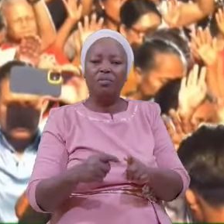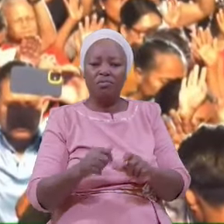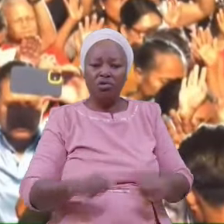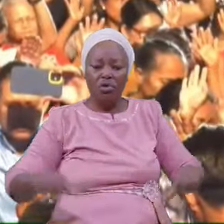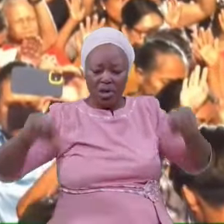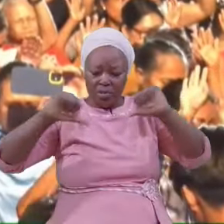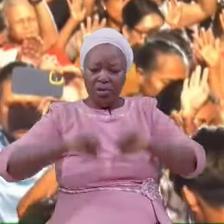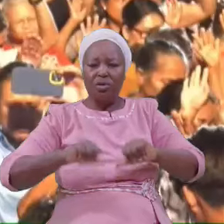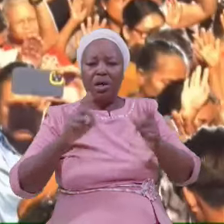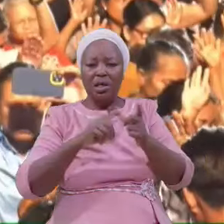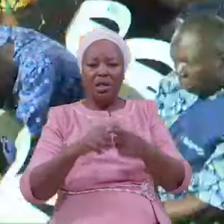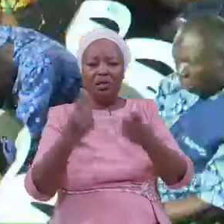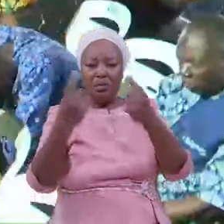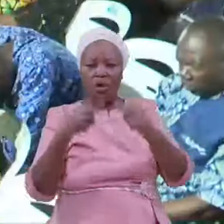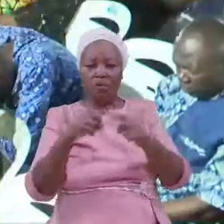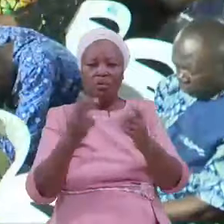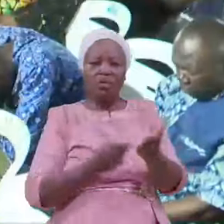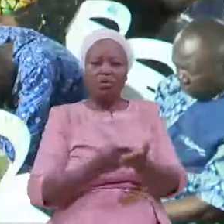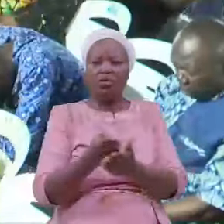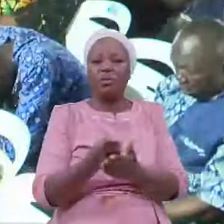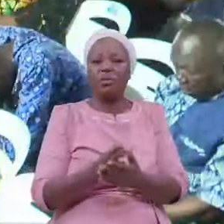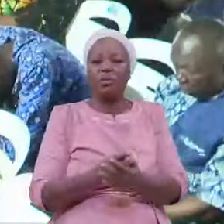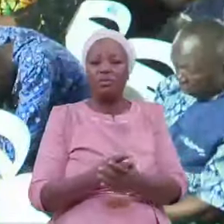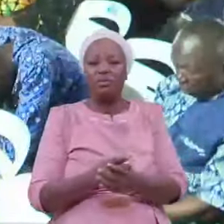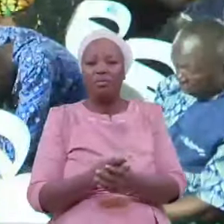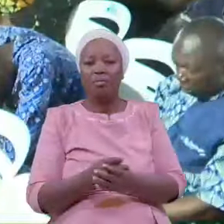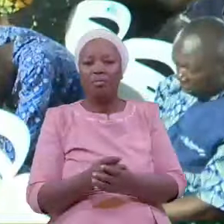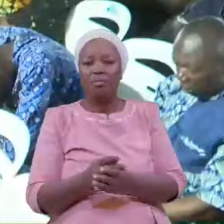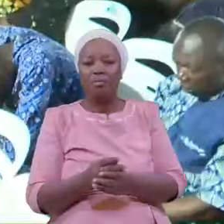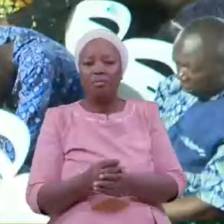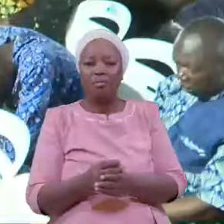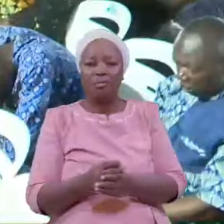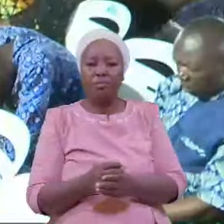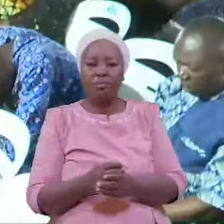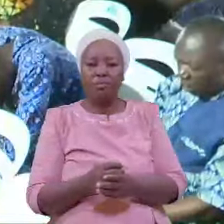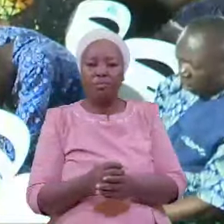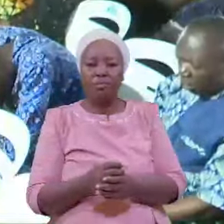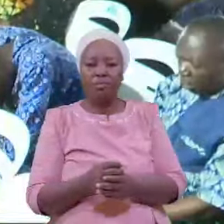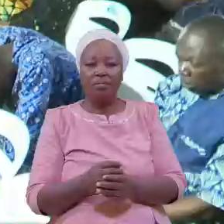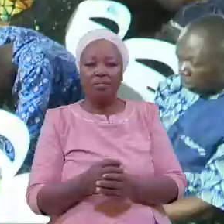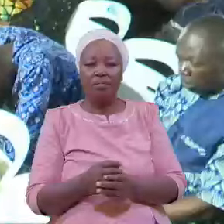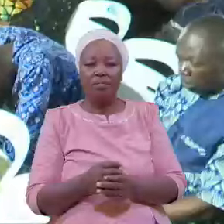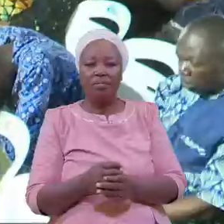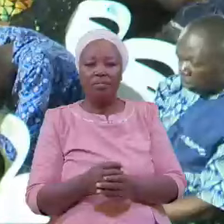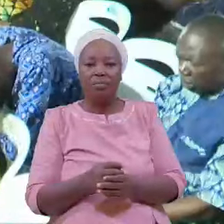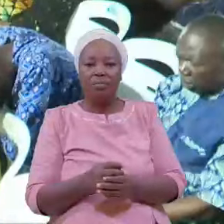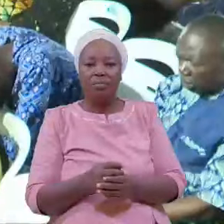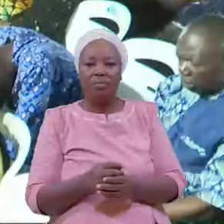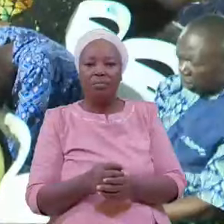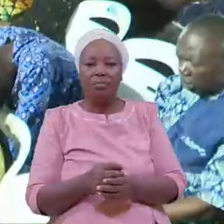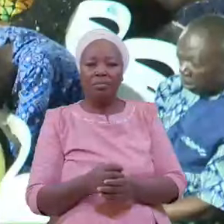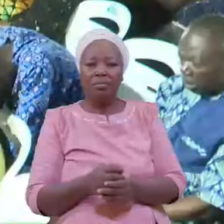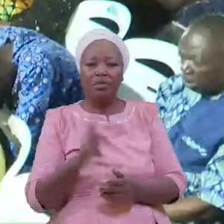to ay the truth. Ikaw ay umiiwas na. Tinatalikuran mo ang lahat ng mga tradisyon. You turn away from